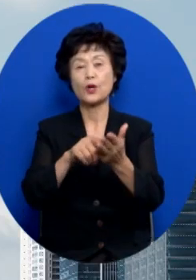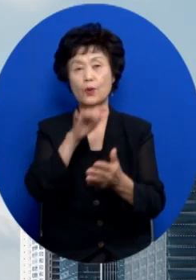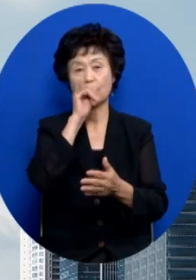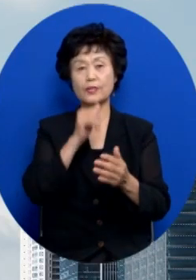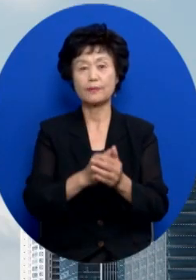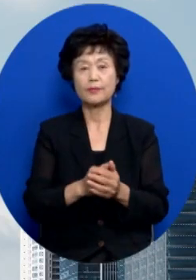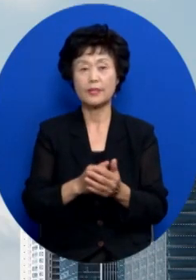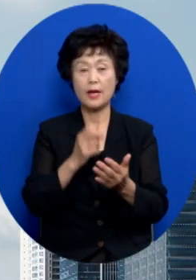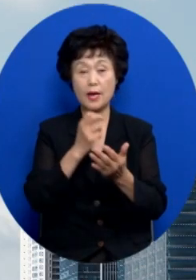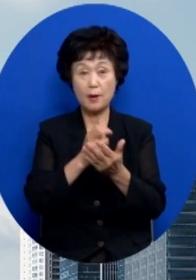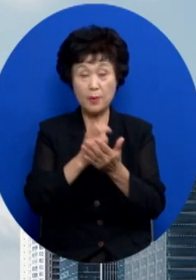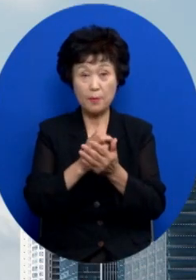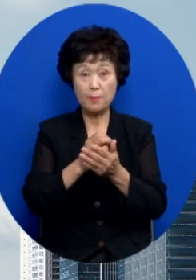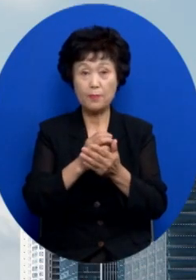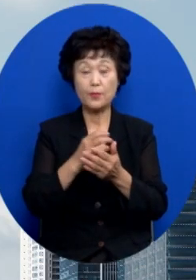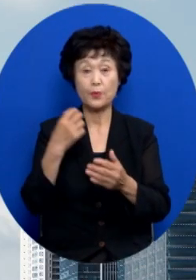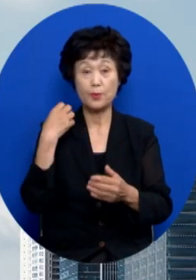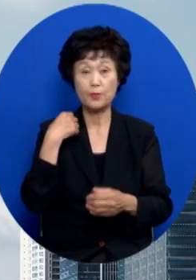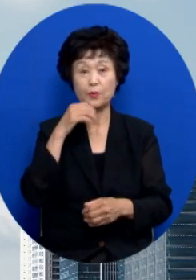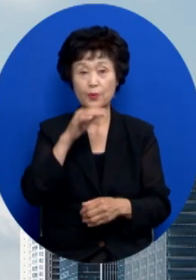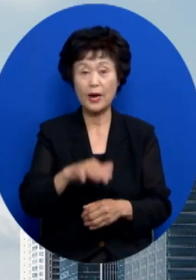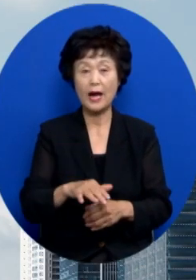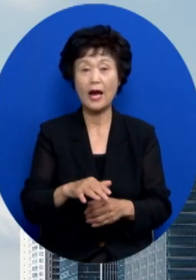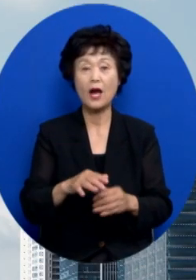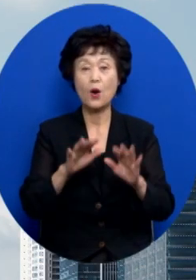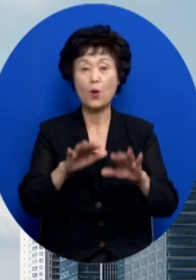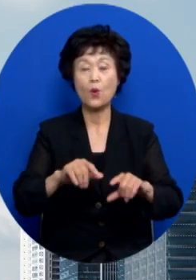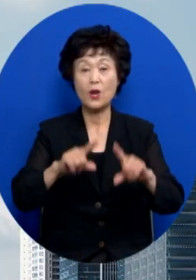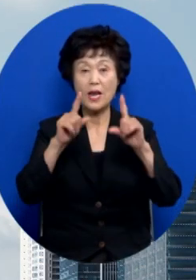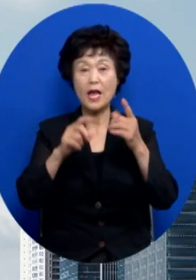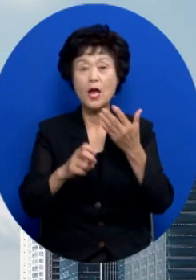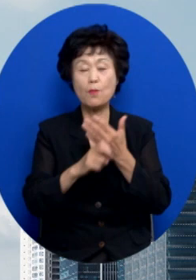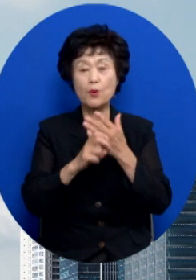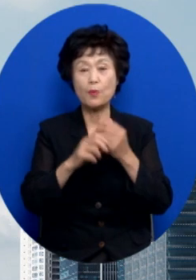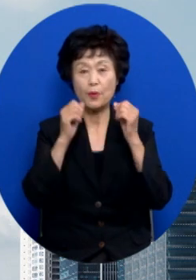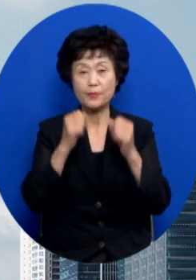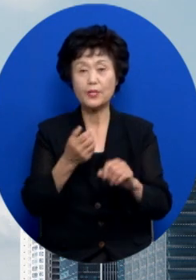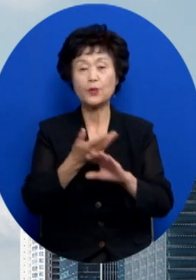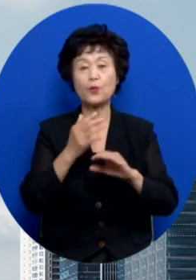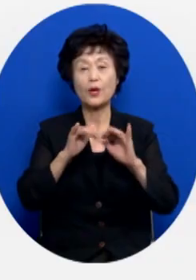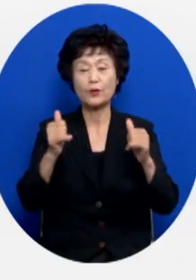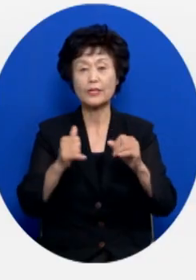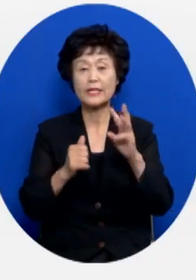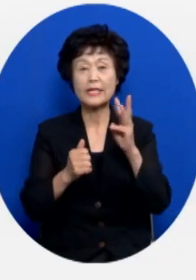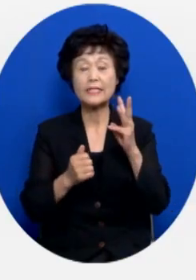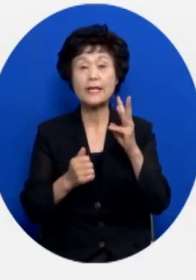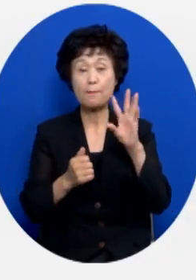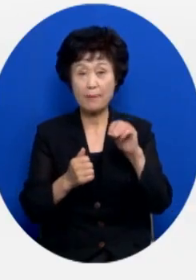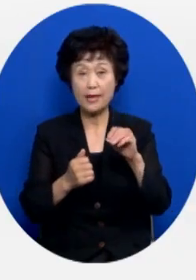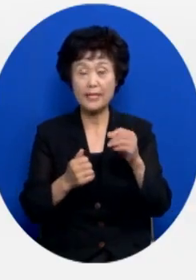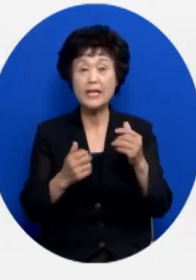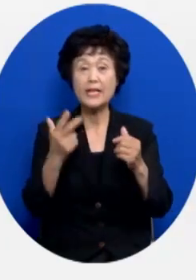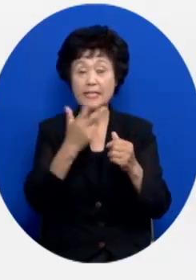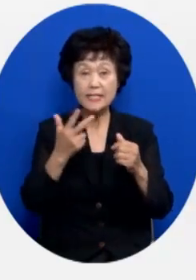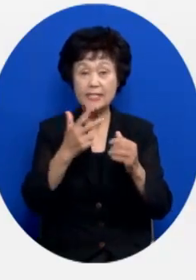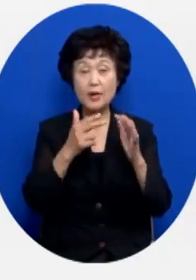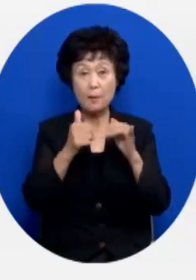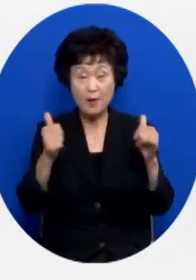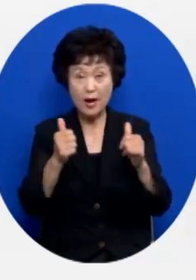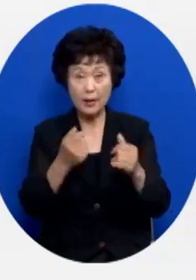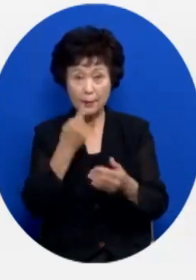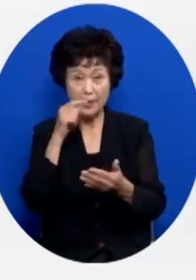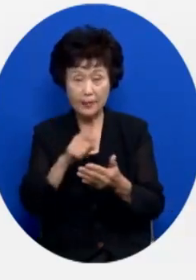법무부가 올해 상반기 불법체류 외국인 약 37,000명을 출국 조치했습니다 법무부는 지난해